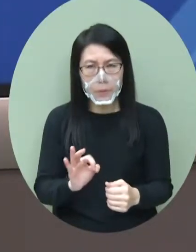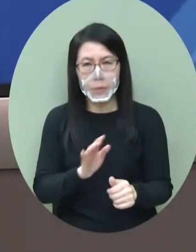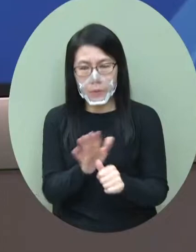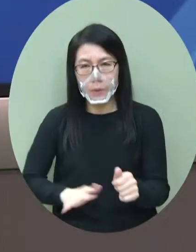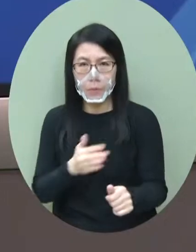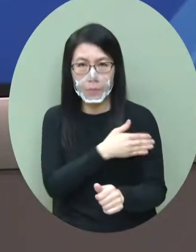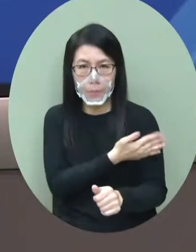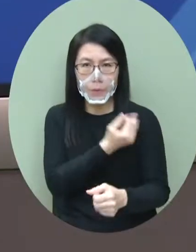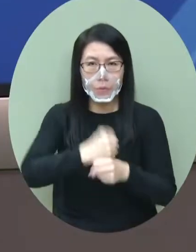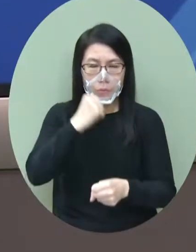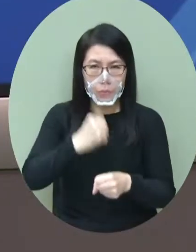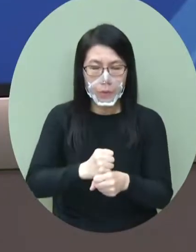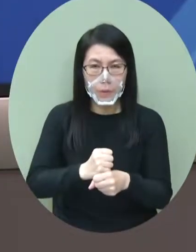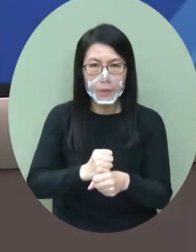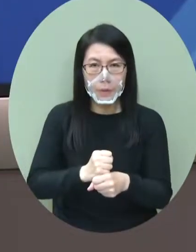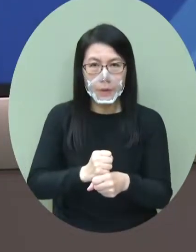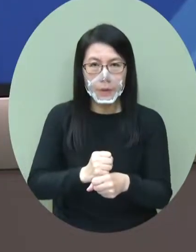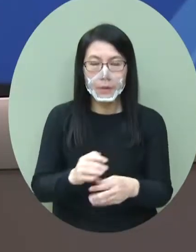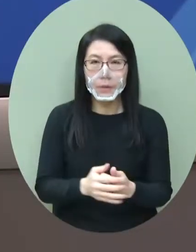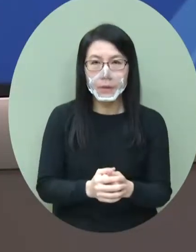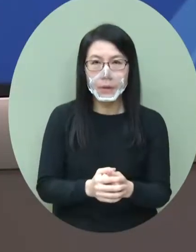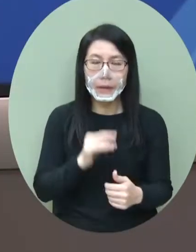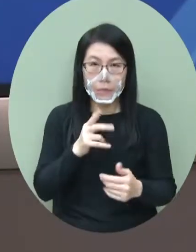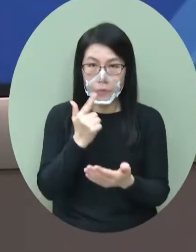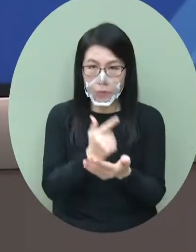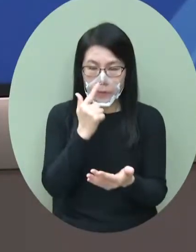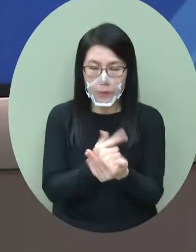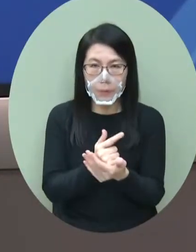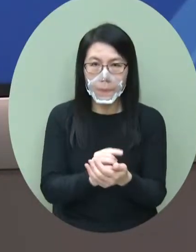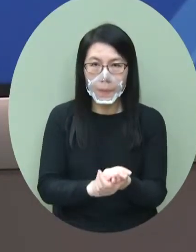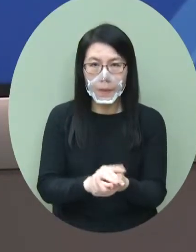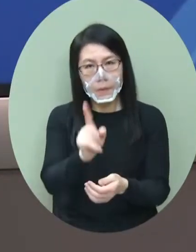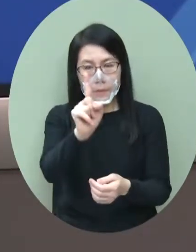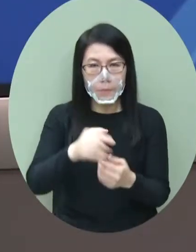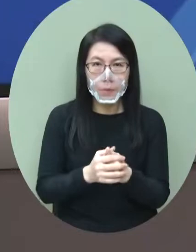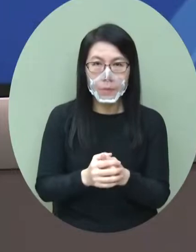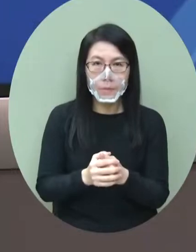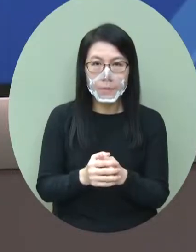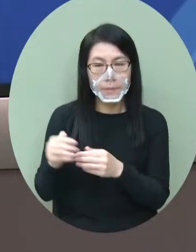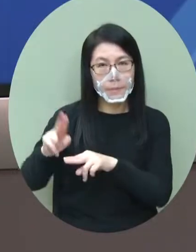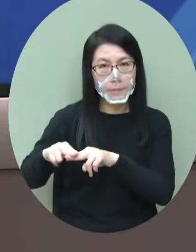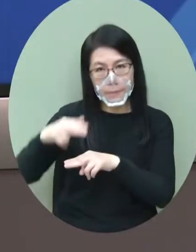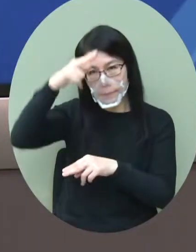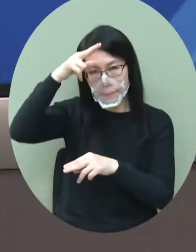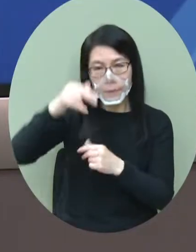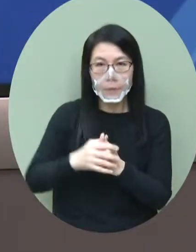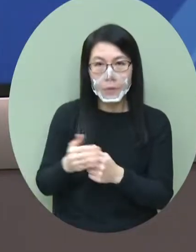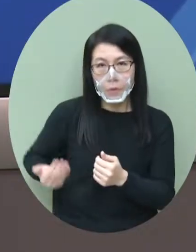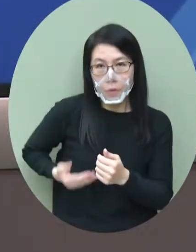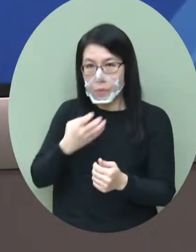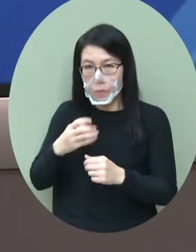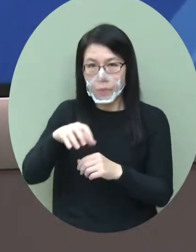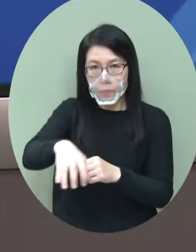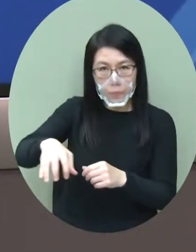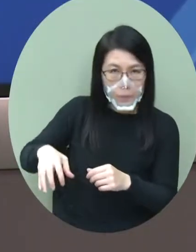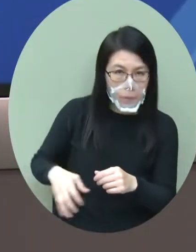响我们前线的工作。可是呢，这个工作呢是有一个非常重要的部分，就是呢怎么样去同中央以至